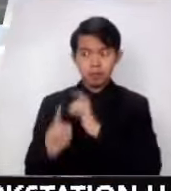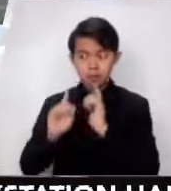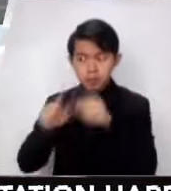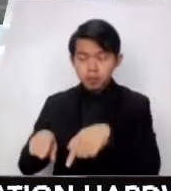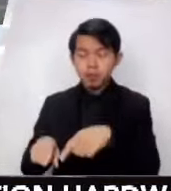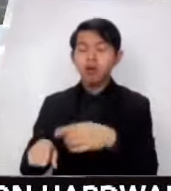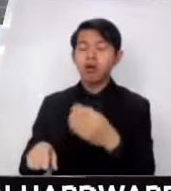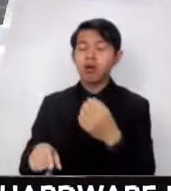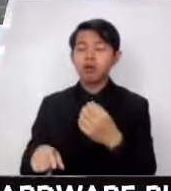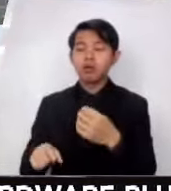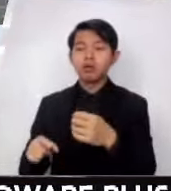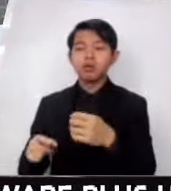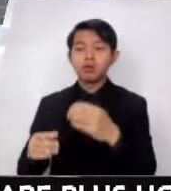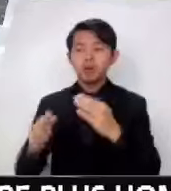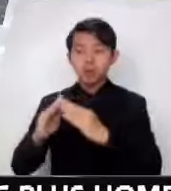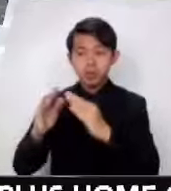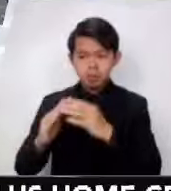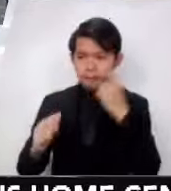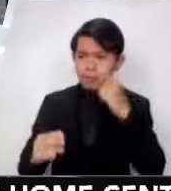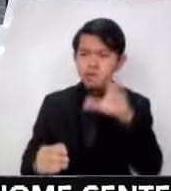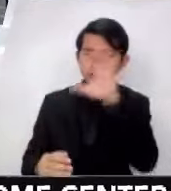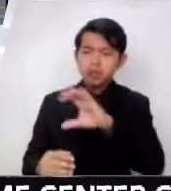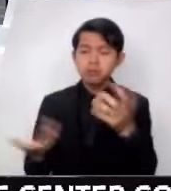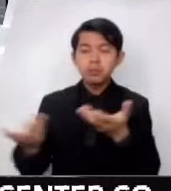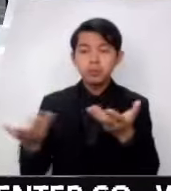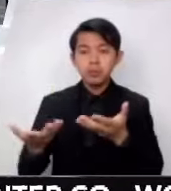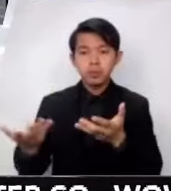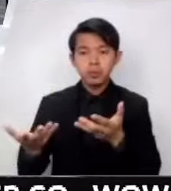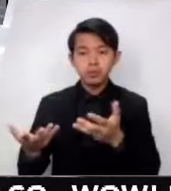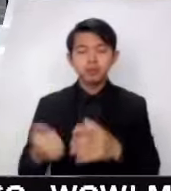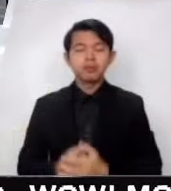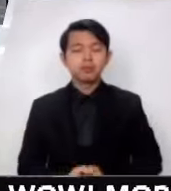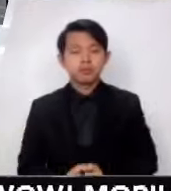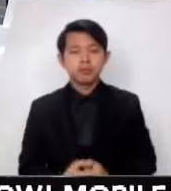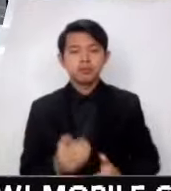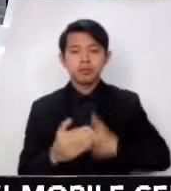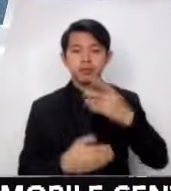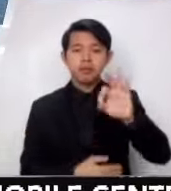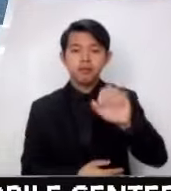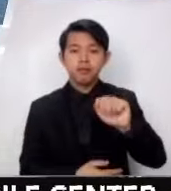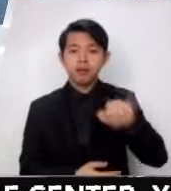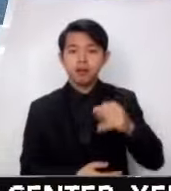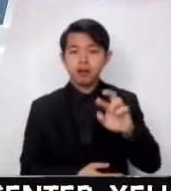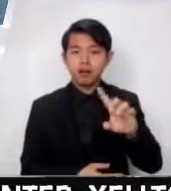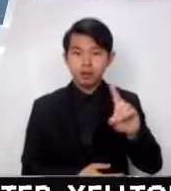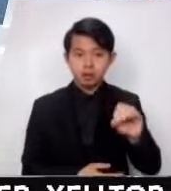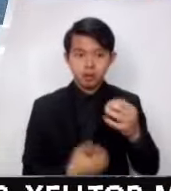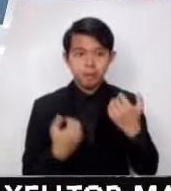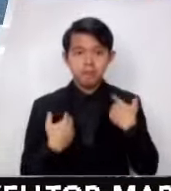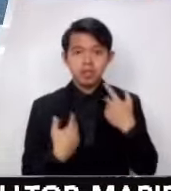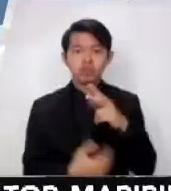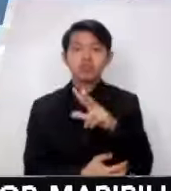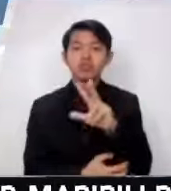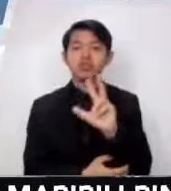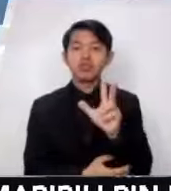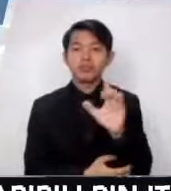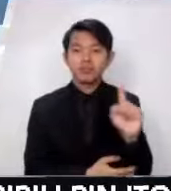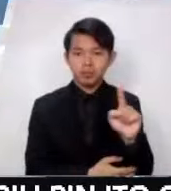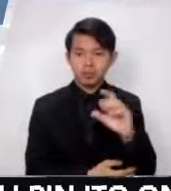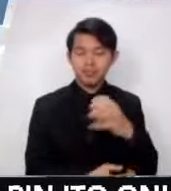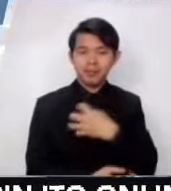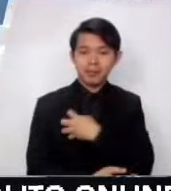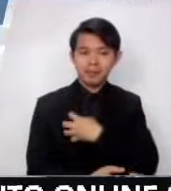para malaman kung saan siya nakatira. Dagdag ni Fajardo, may naiwan pang 31 pulis sa security detail ni VP